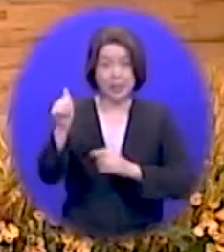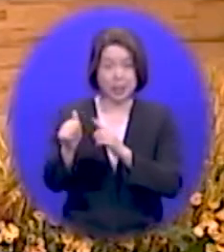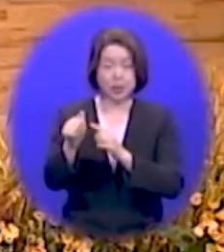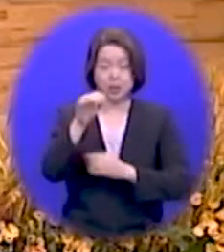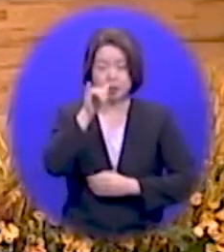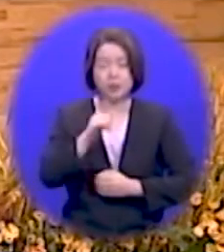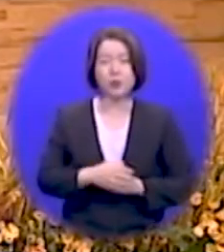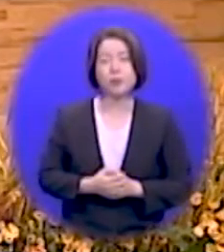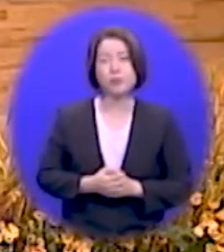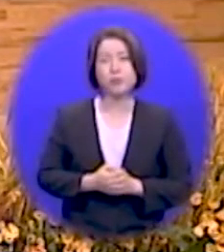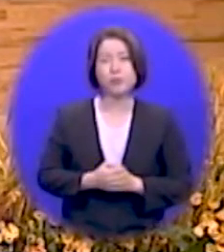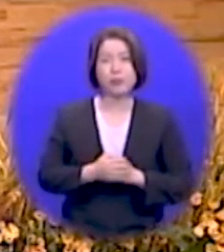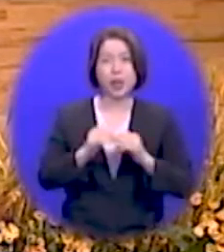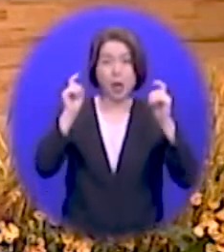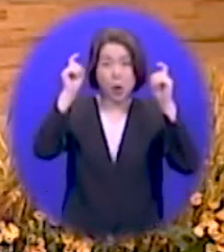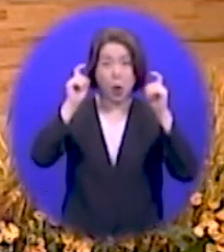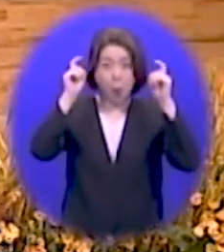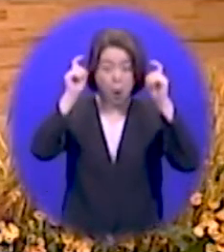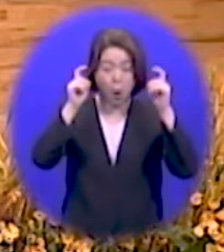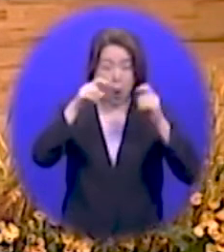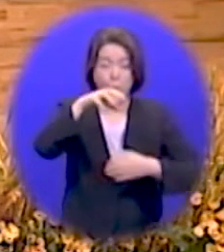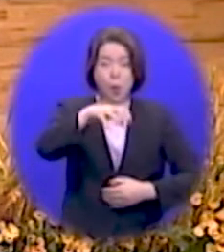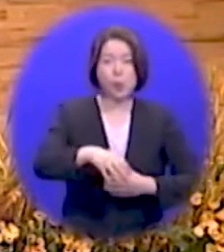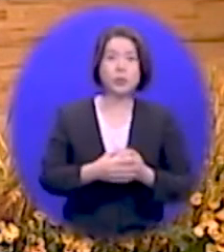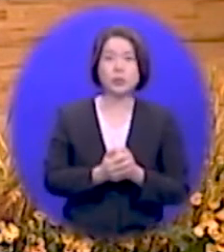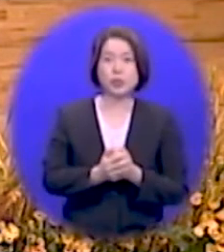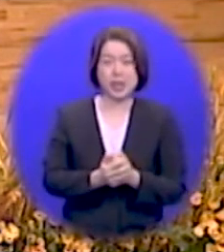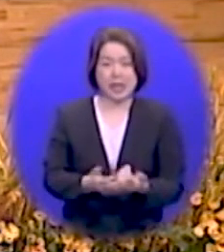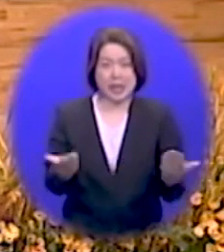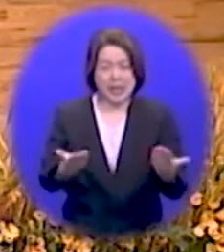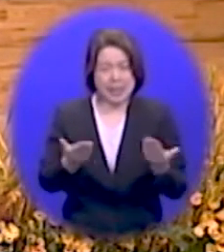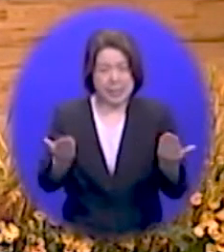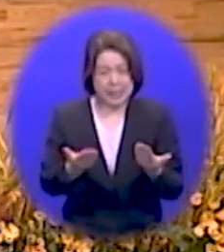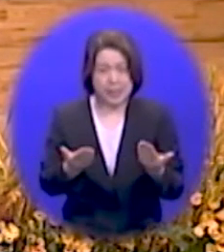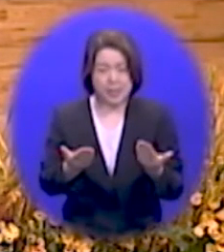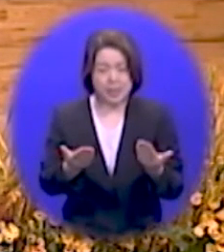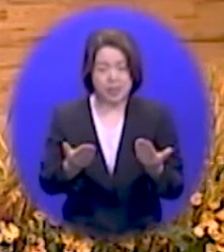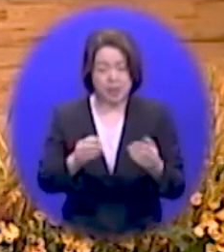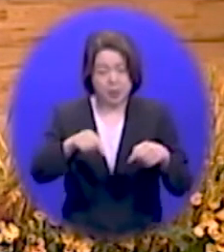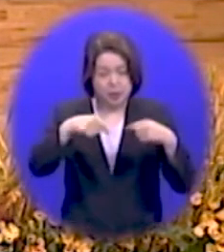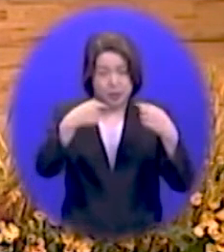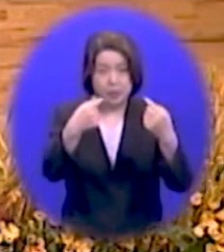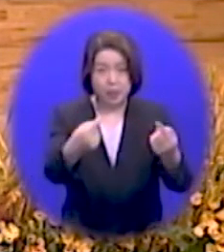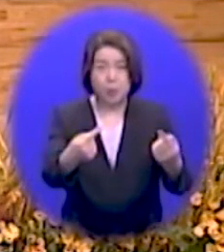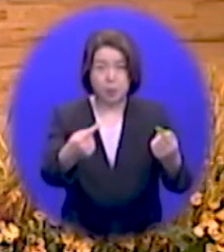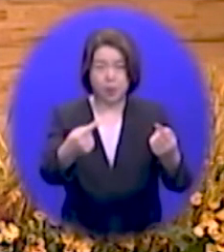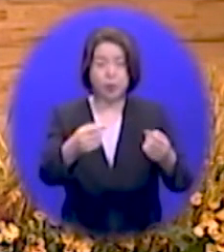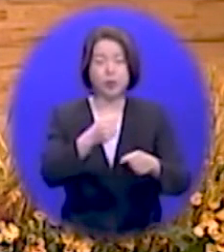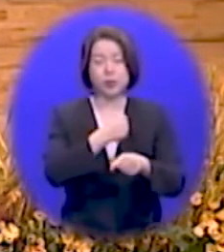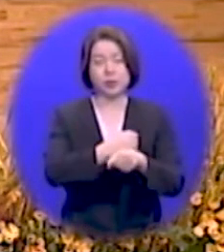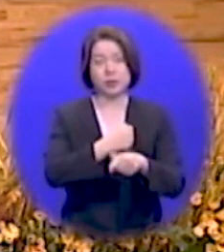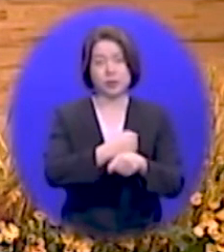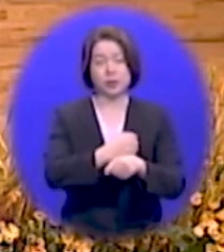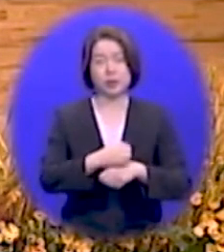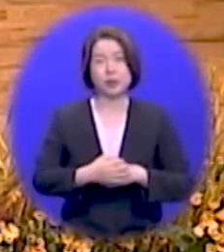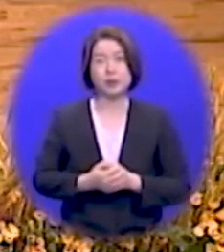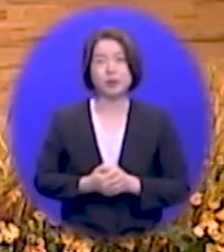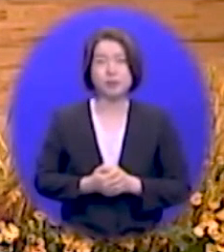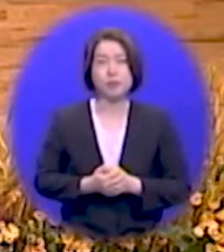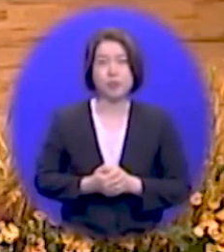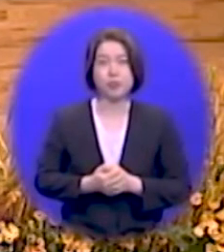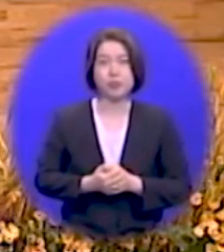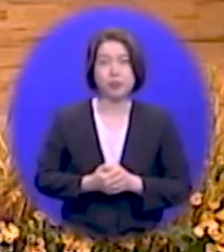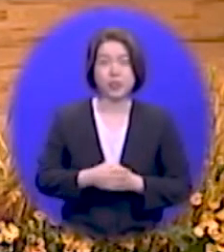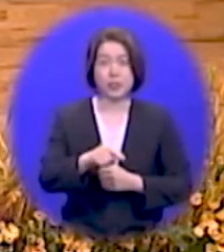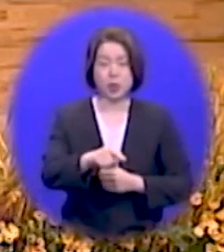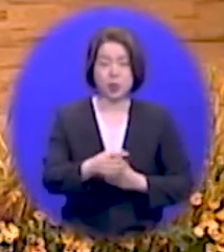의 아 워킹 할러데이 프로그램에 참여해서 거기서 아 이러한